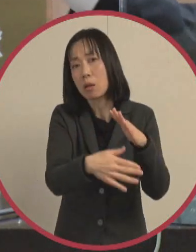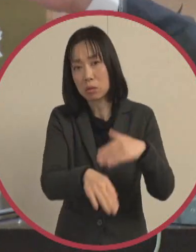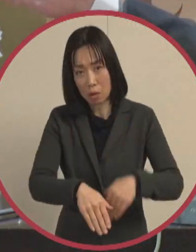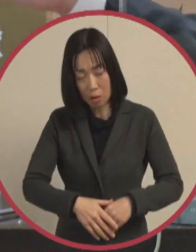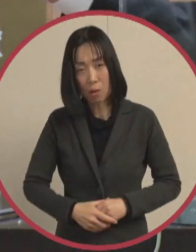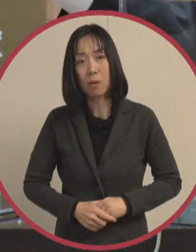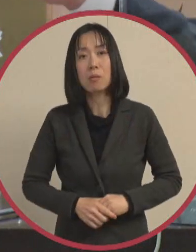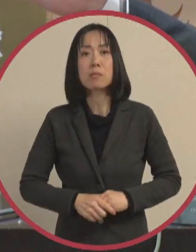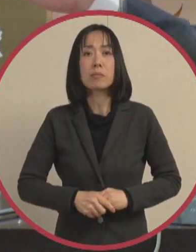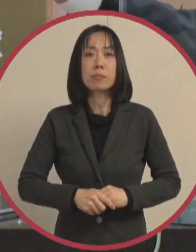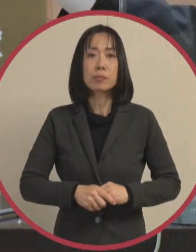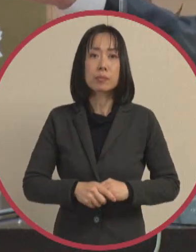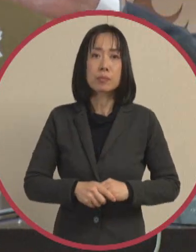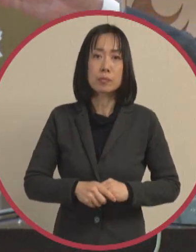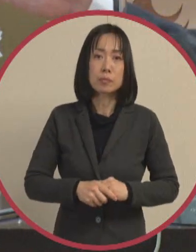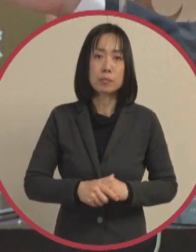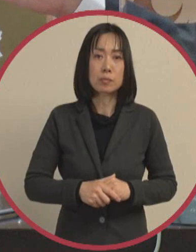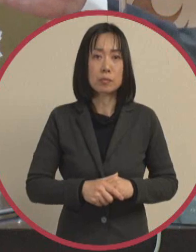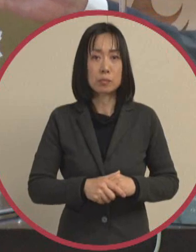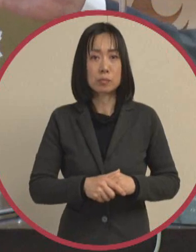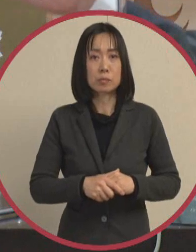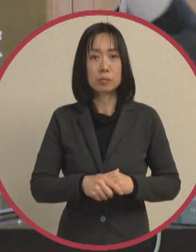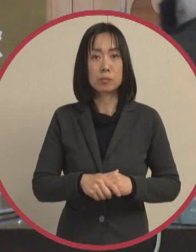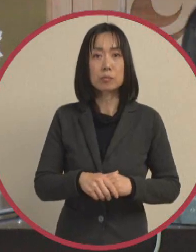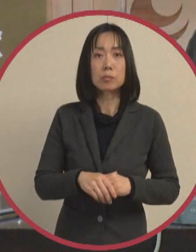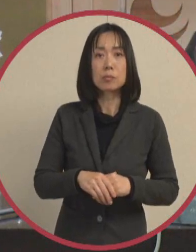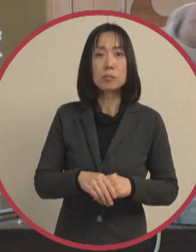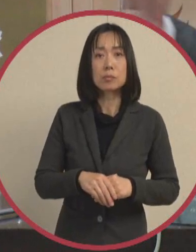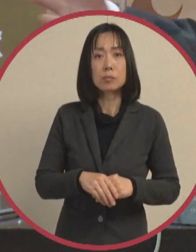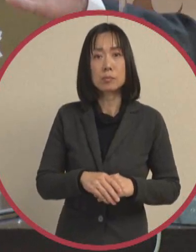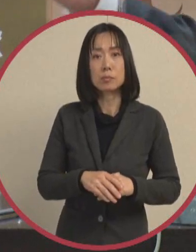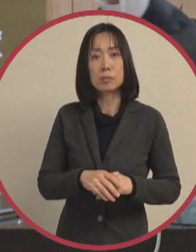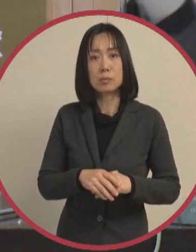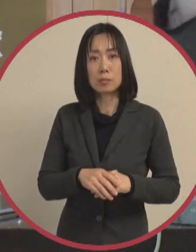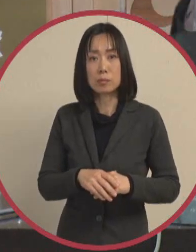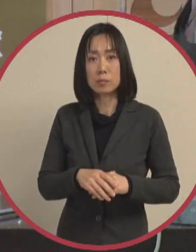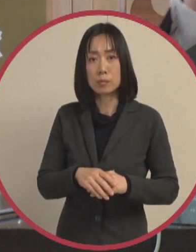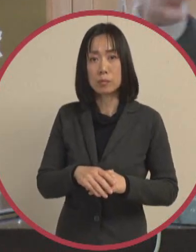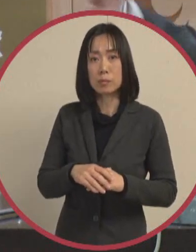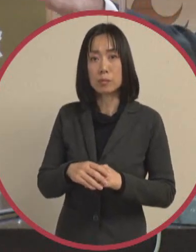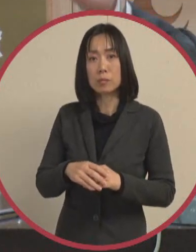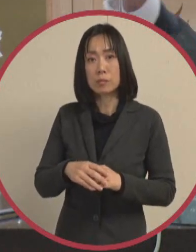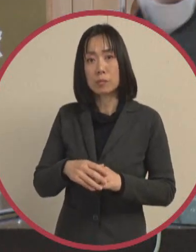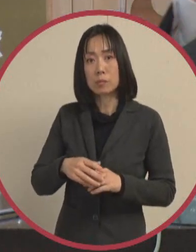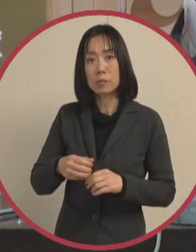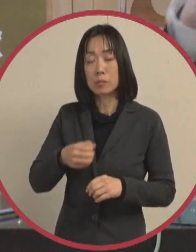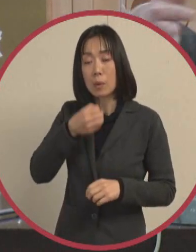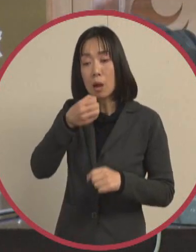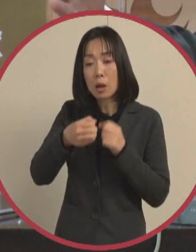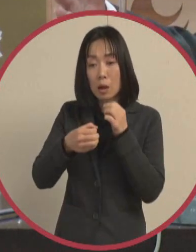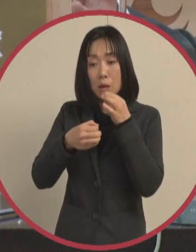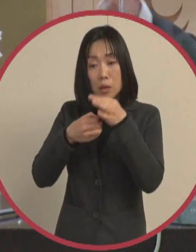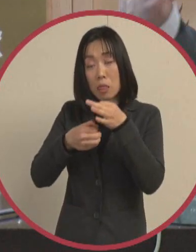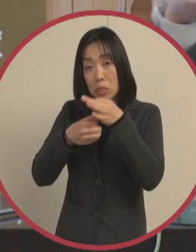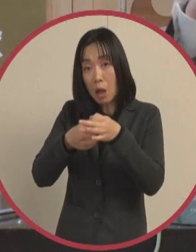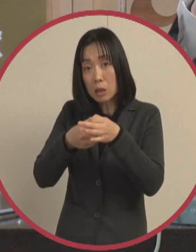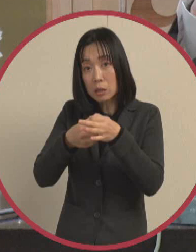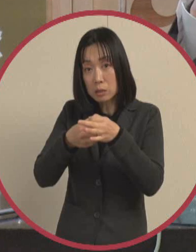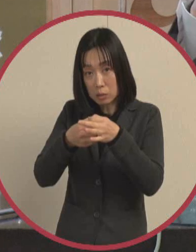さっき の, あ, のあれで1時間あたりのです、ね、人数っていうと、まあ、その検体をとあの出していただくっていうところの処理はですね、